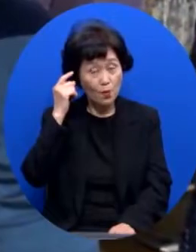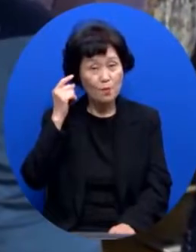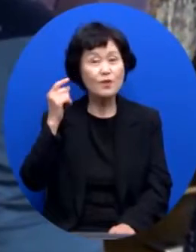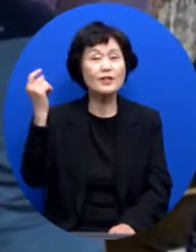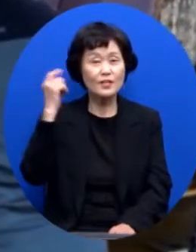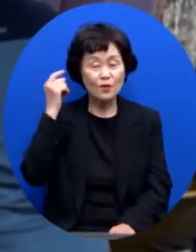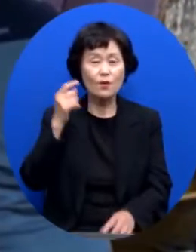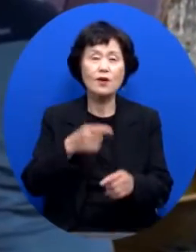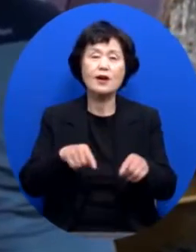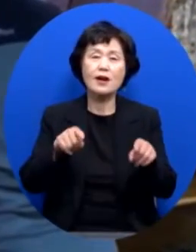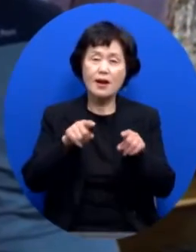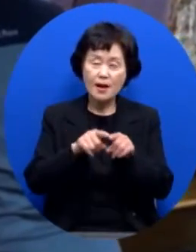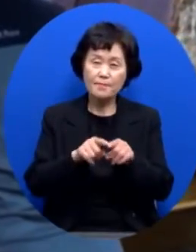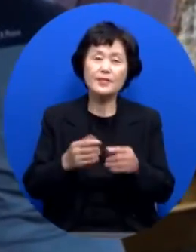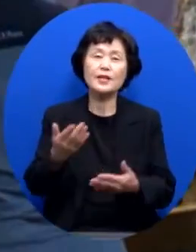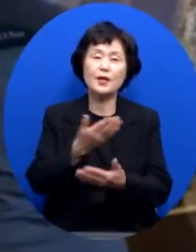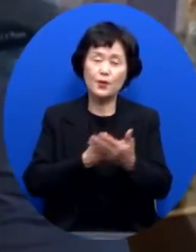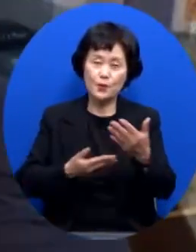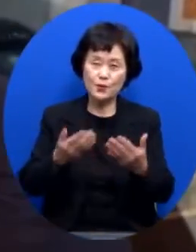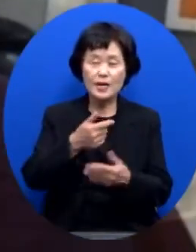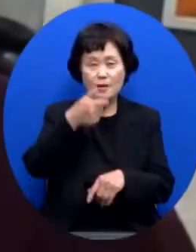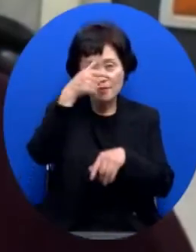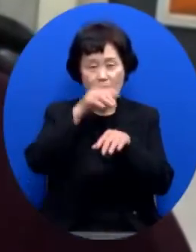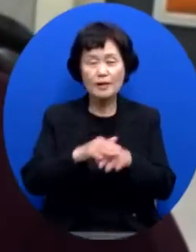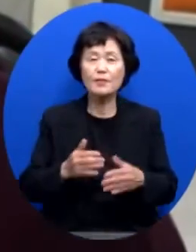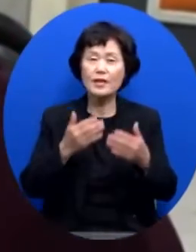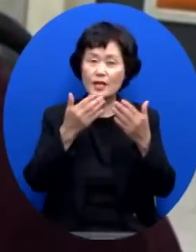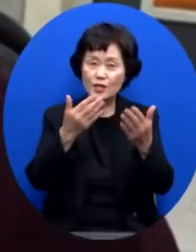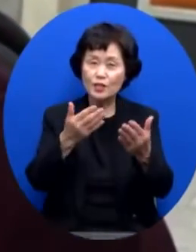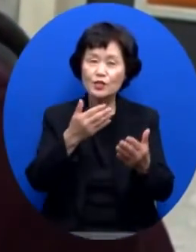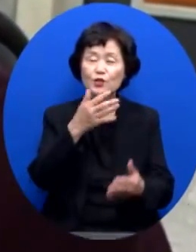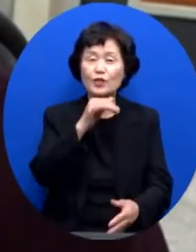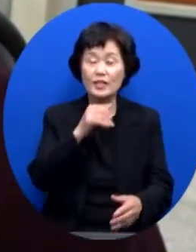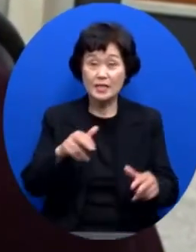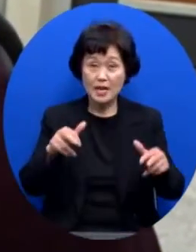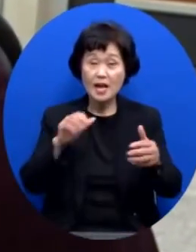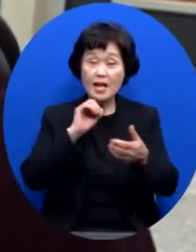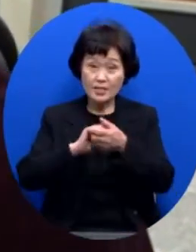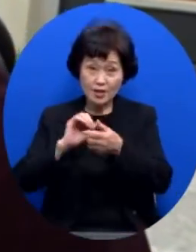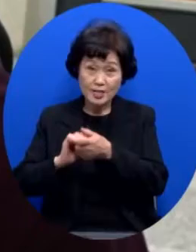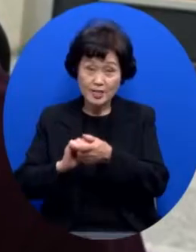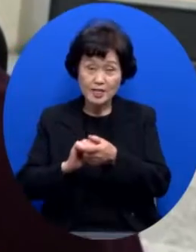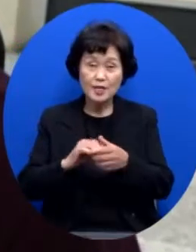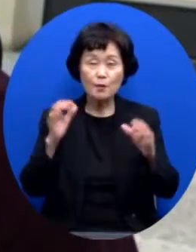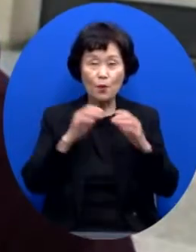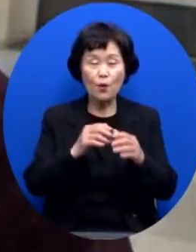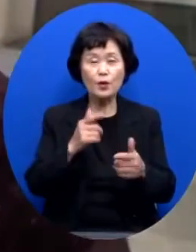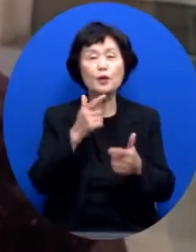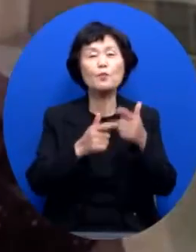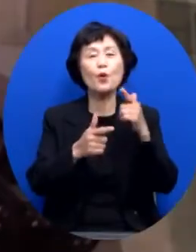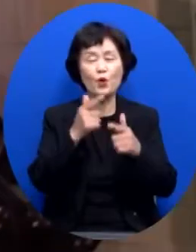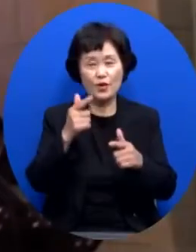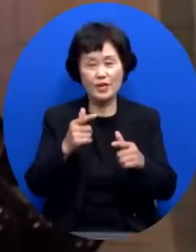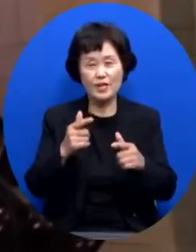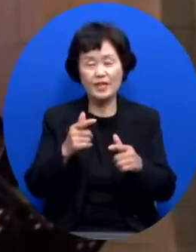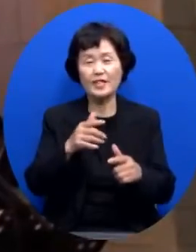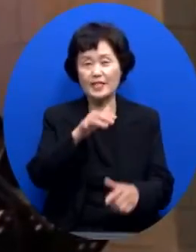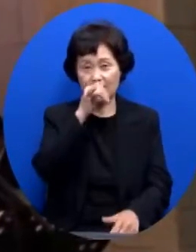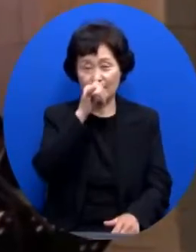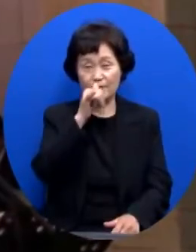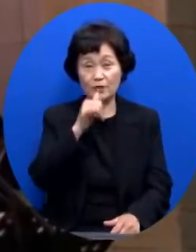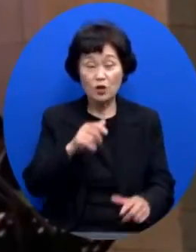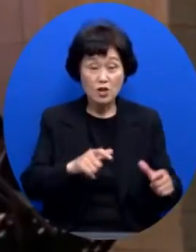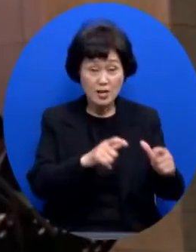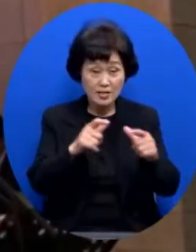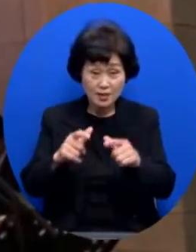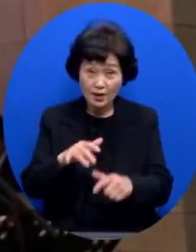나누고 또 예배를 드릴 수 있는 목요 정기 모임을 매주 목요일 날 저희들이 갖고 있고요. 또 지역에 있는